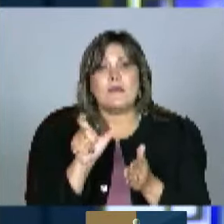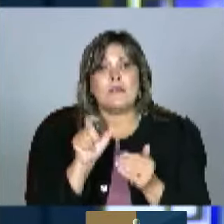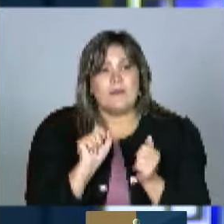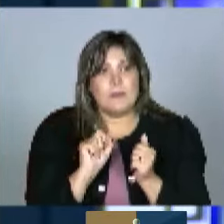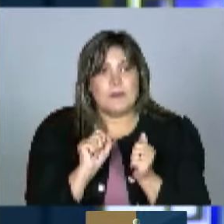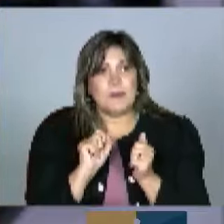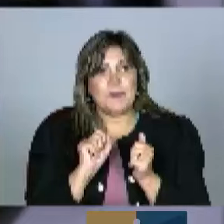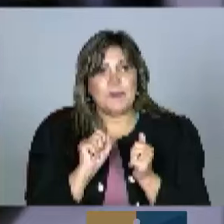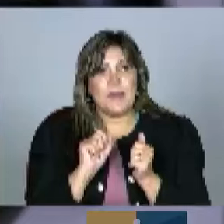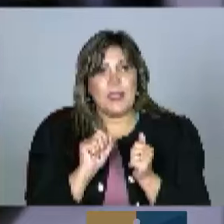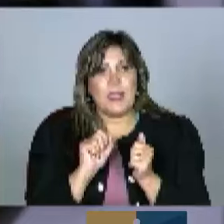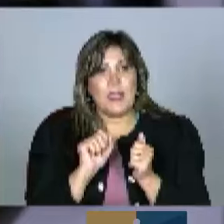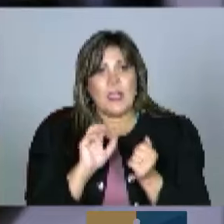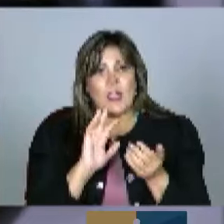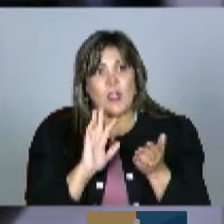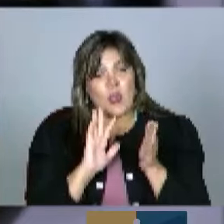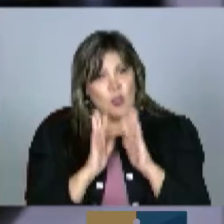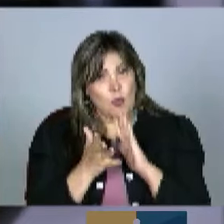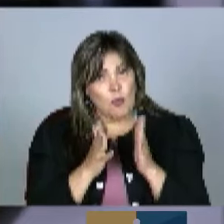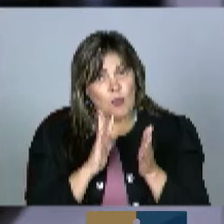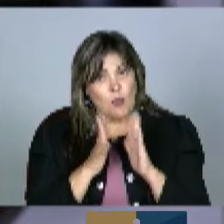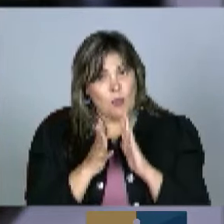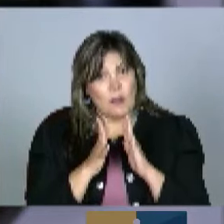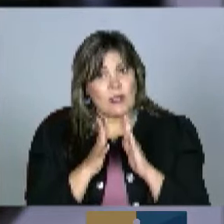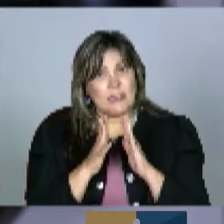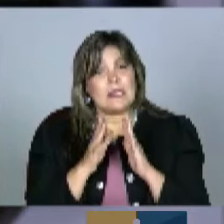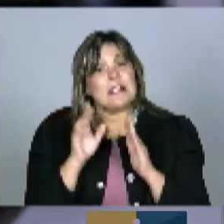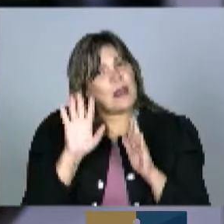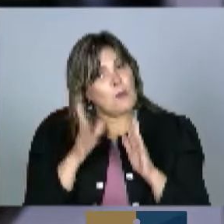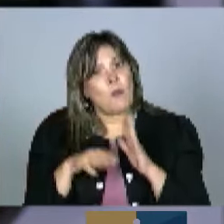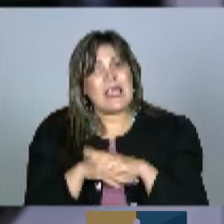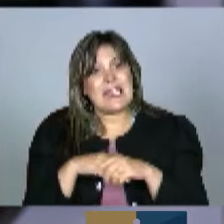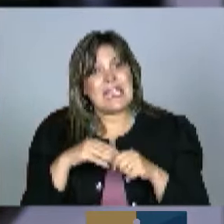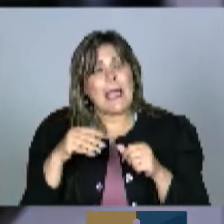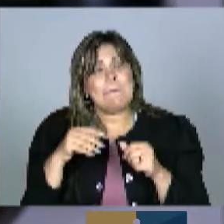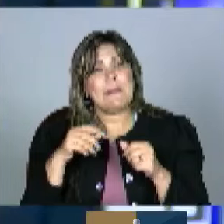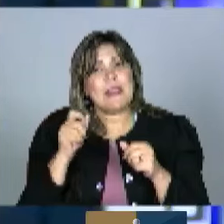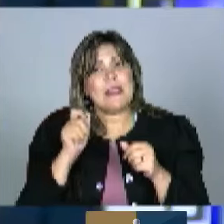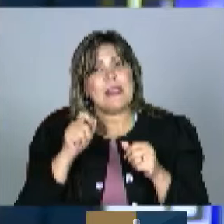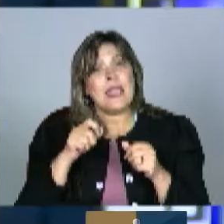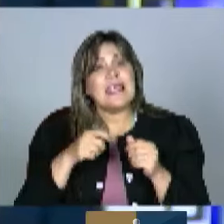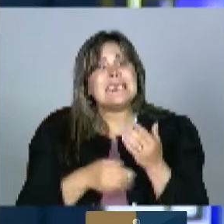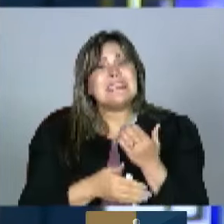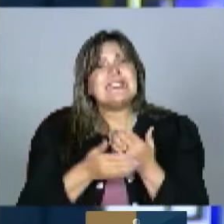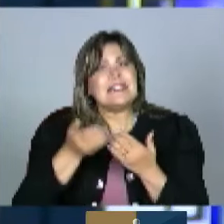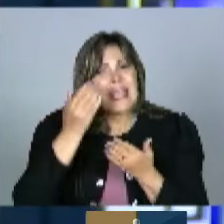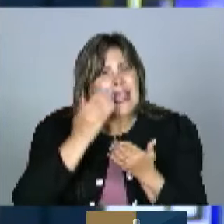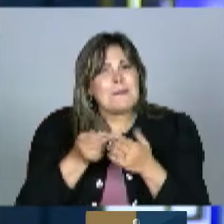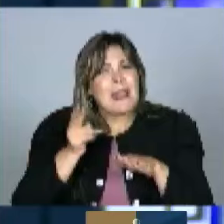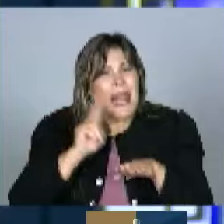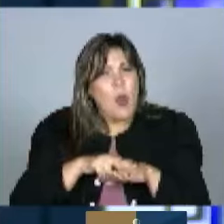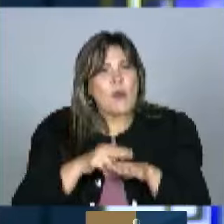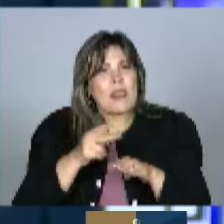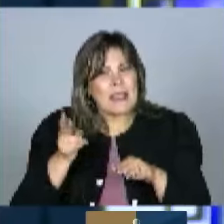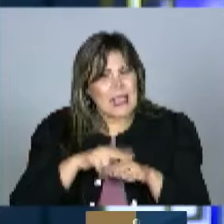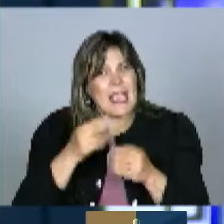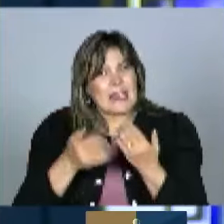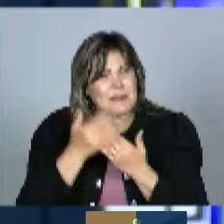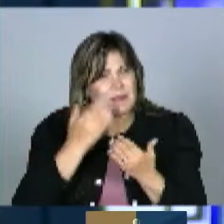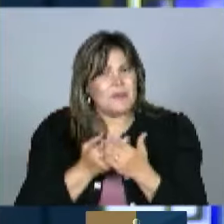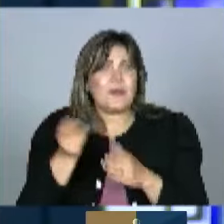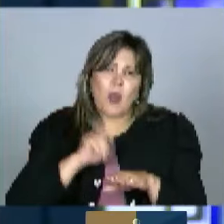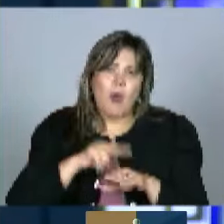ما يستف ممكن يعمل دعوه يعمل نقض اه ممكن يعمل نقض لان هو هو في الح